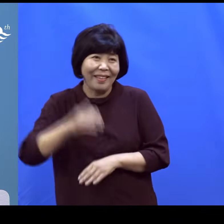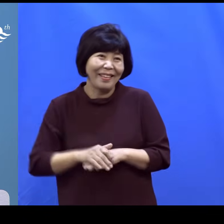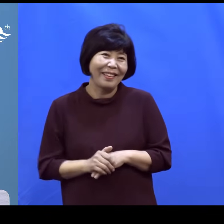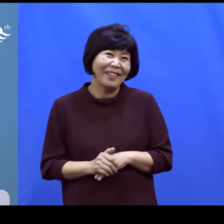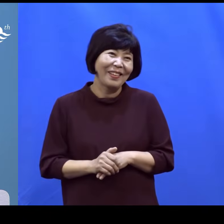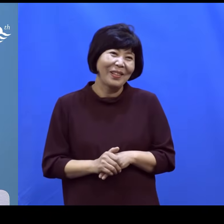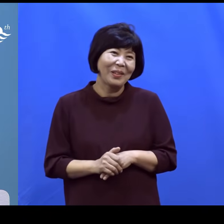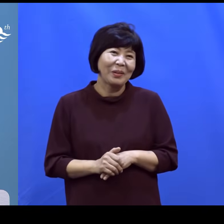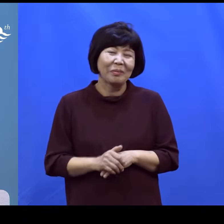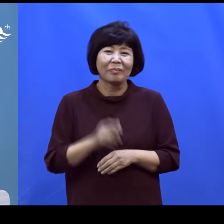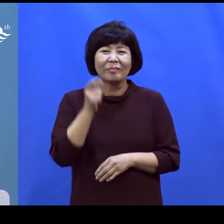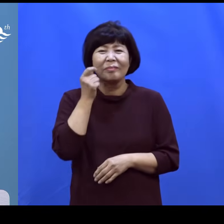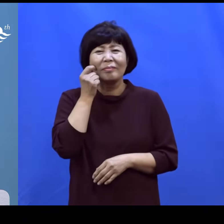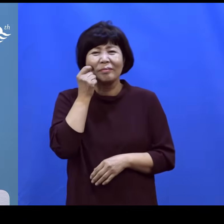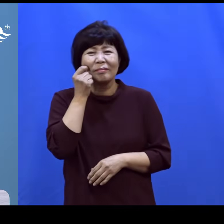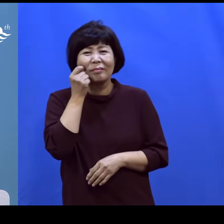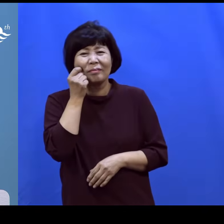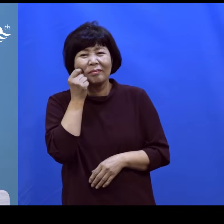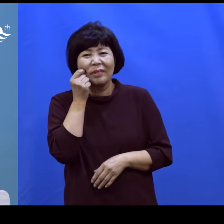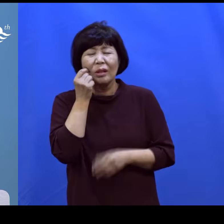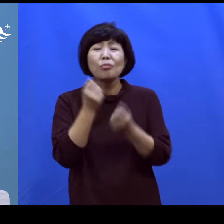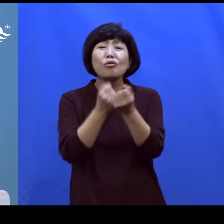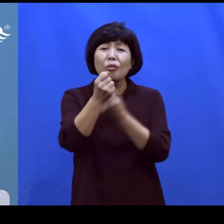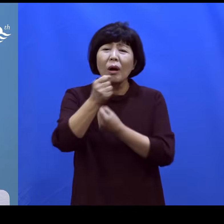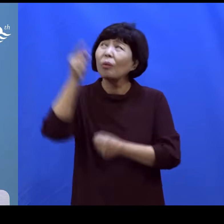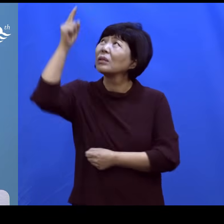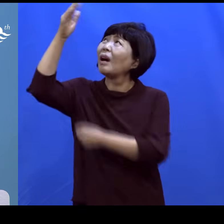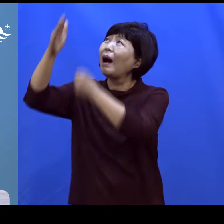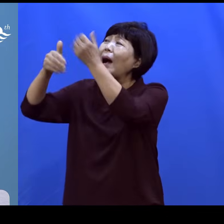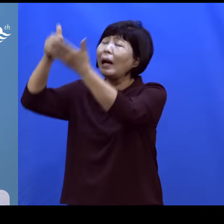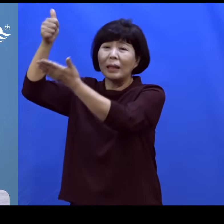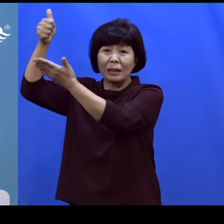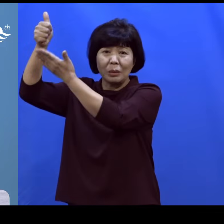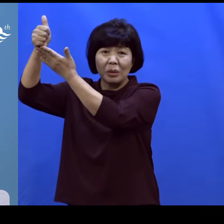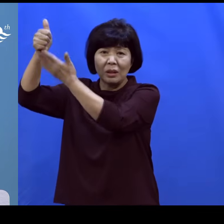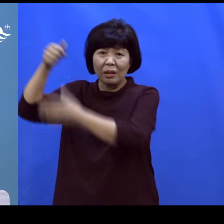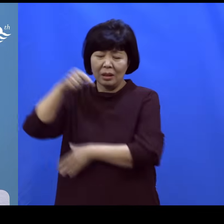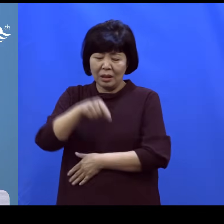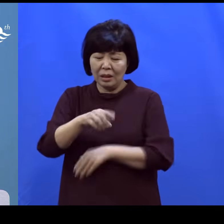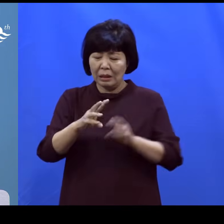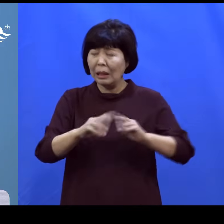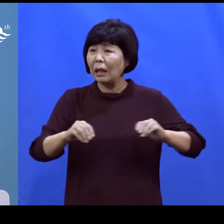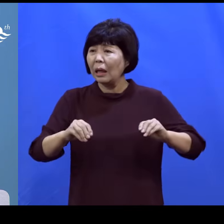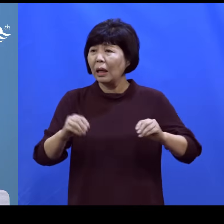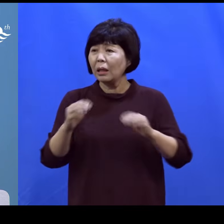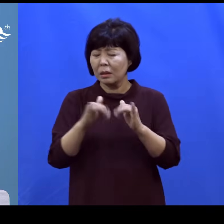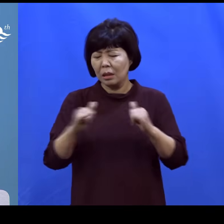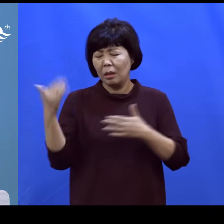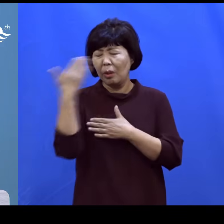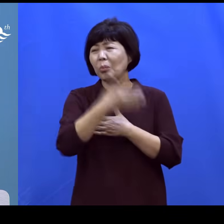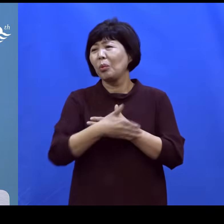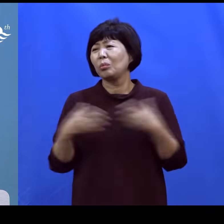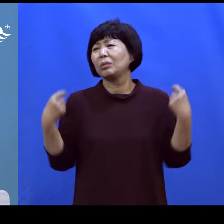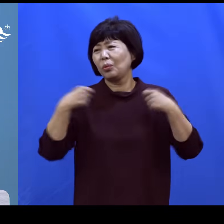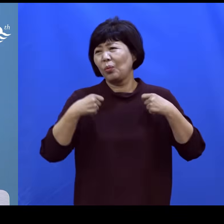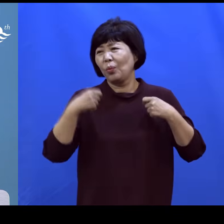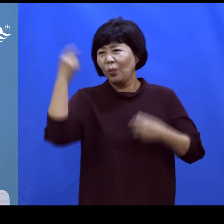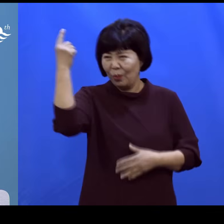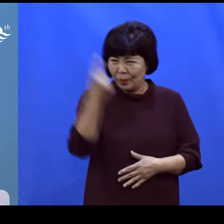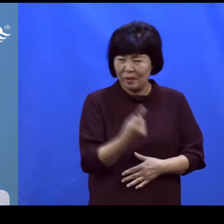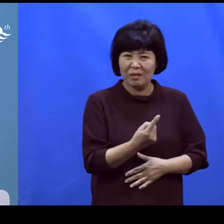근데 초월자이신 하나님이 인간이 되신다, 이건 다른 차원입니다.